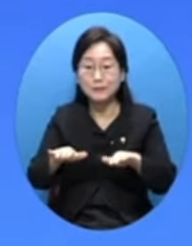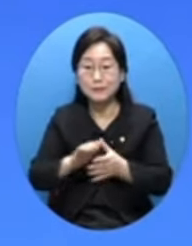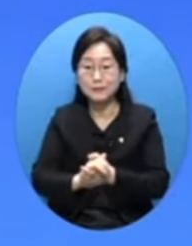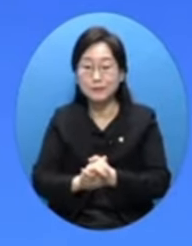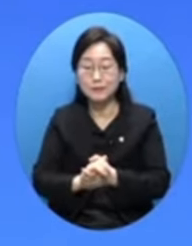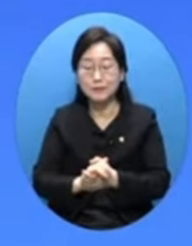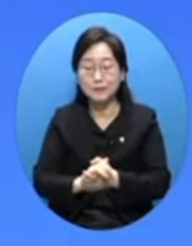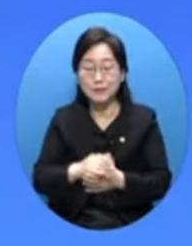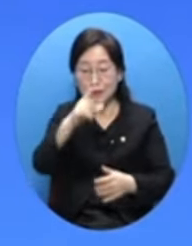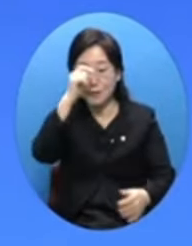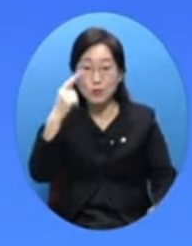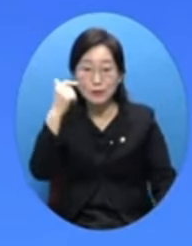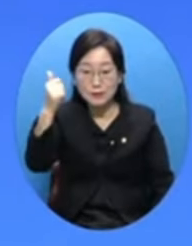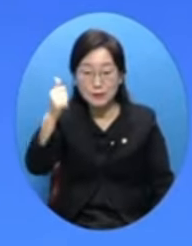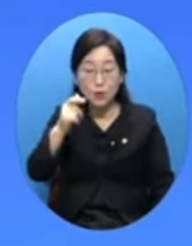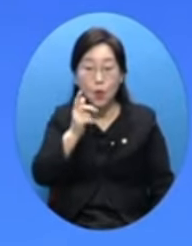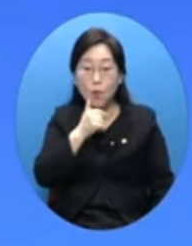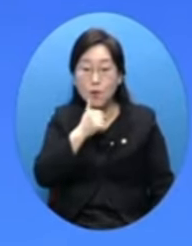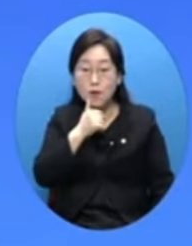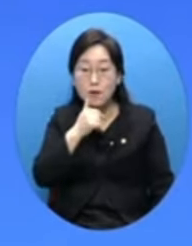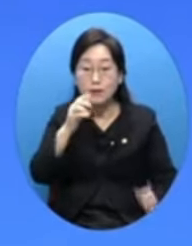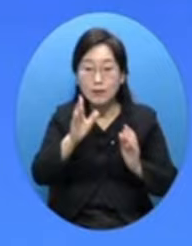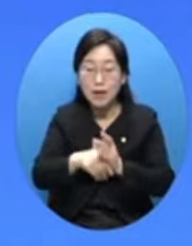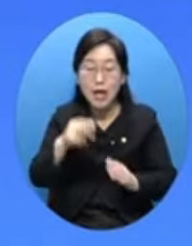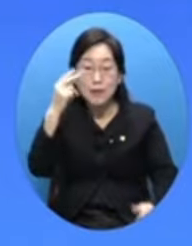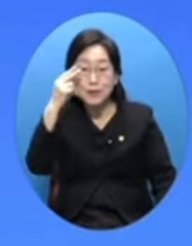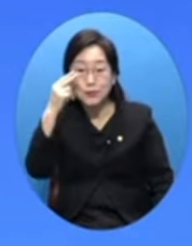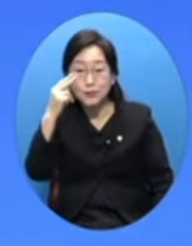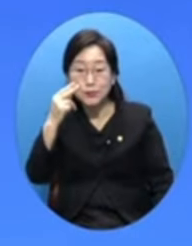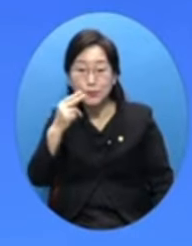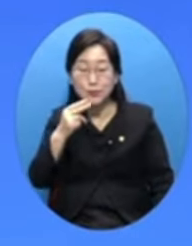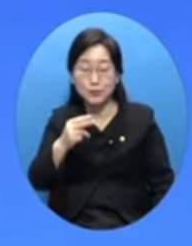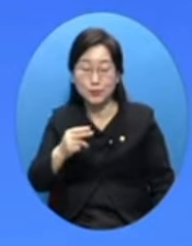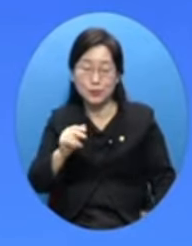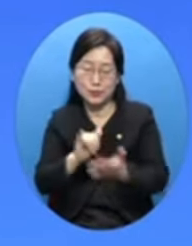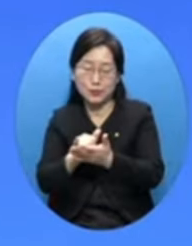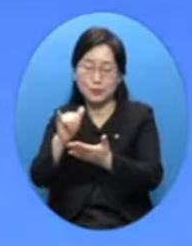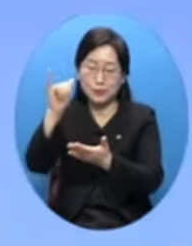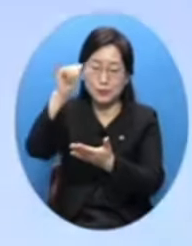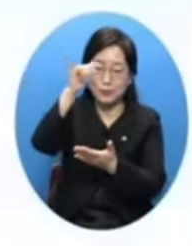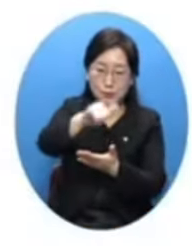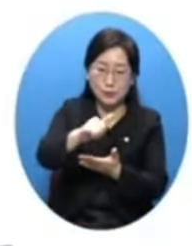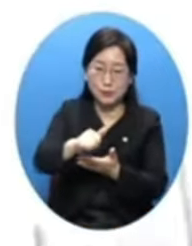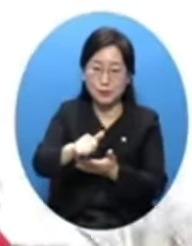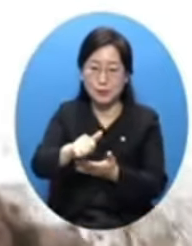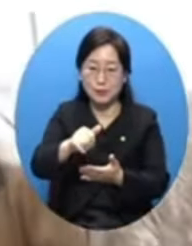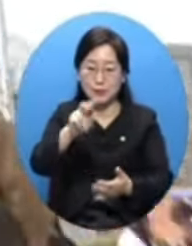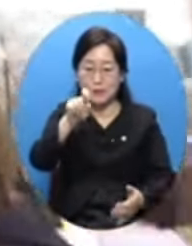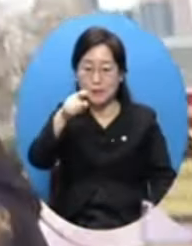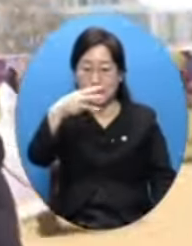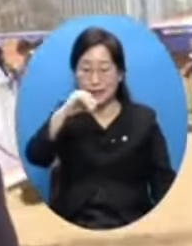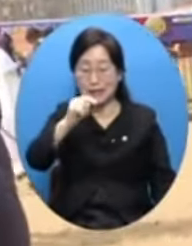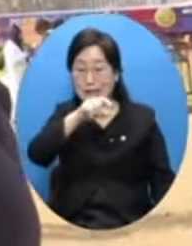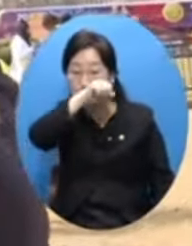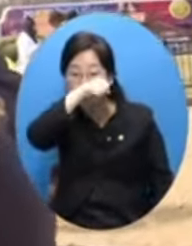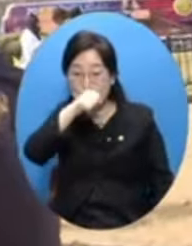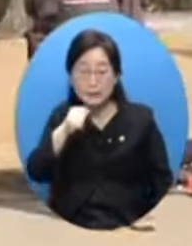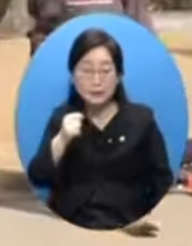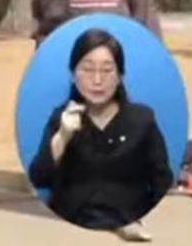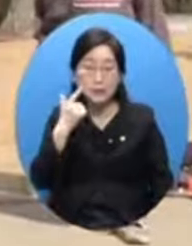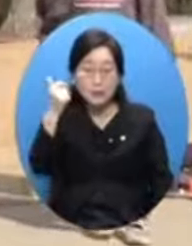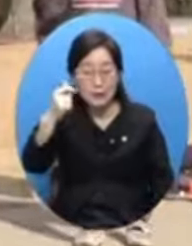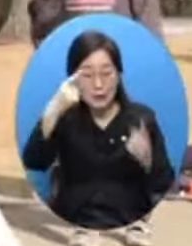제가 지난 월요일 날 미국 아틀란타에 가서 마리토 킹 주니어 기념